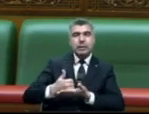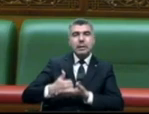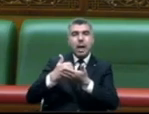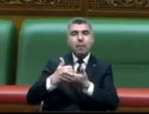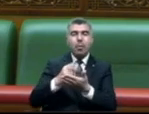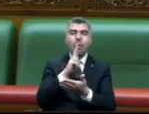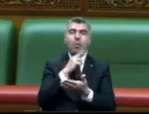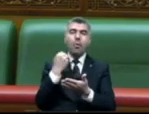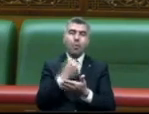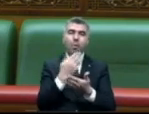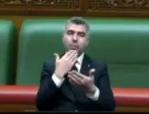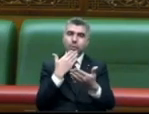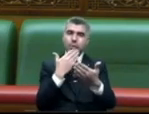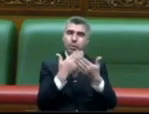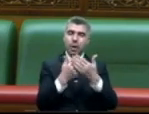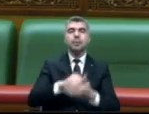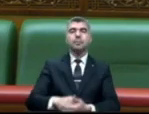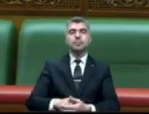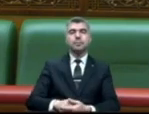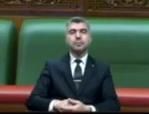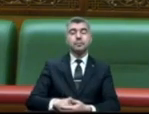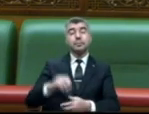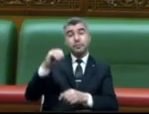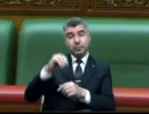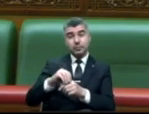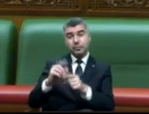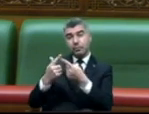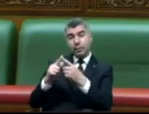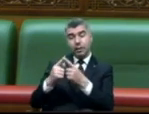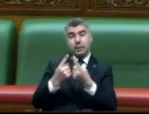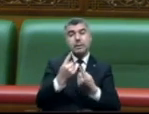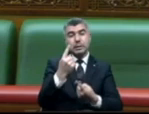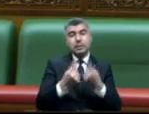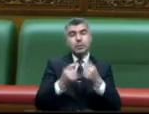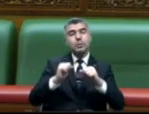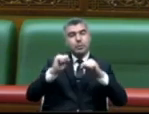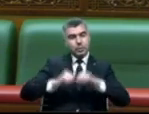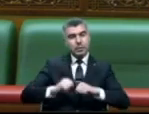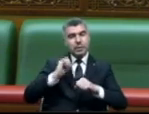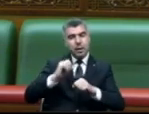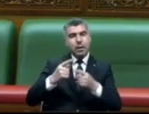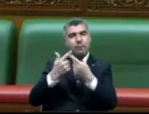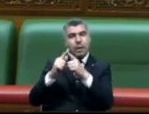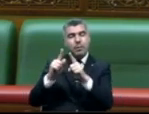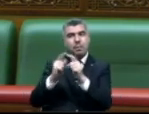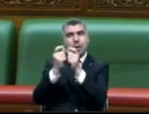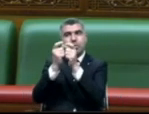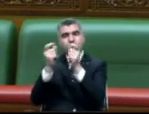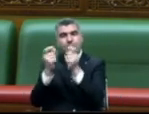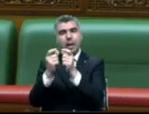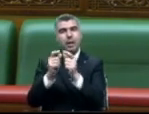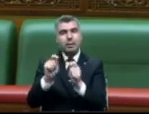طرف الحكومه ومشكوره وخاصه القطاع ديال الصيد البحري، وكذلك التنافسيه خلق هذا القطاع فعلا واحد المجموعه ديال المعامل كذلك لا